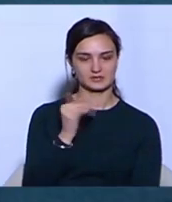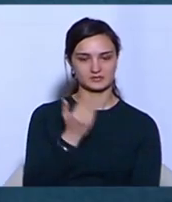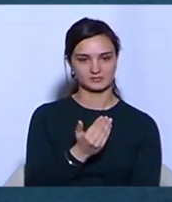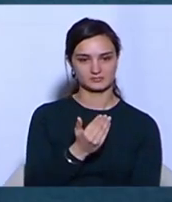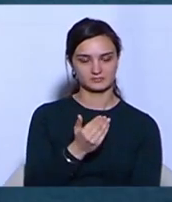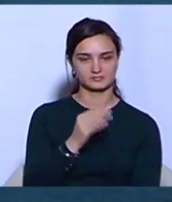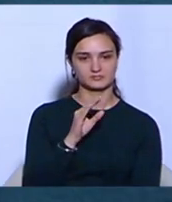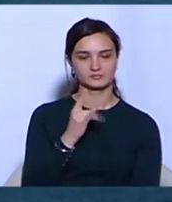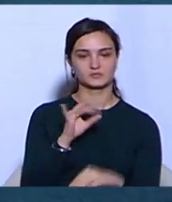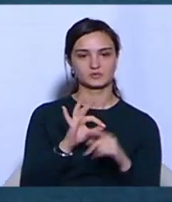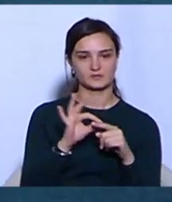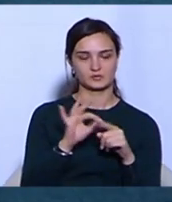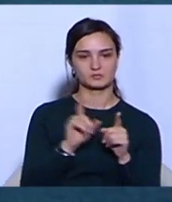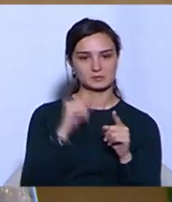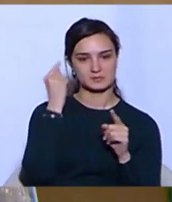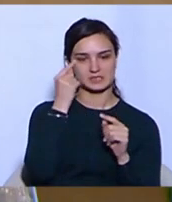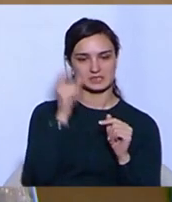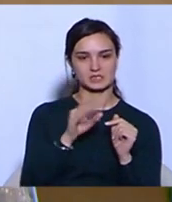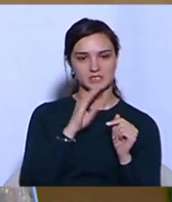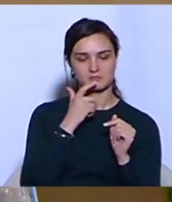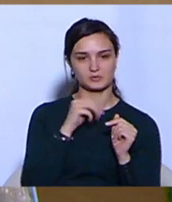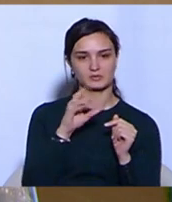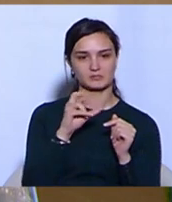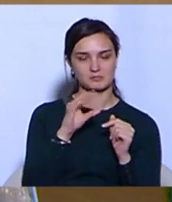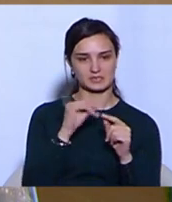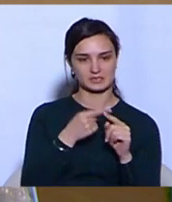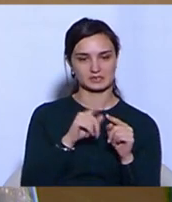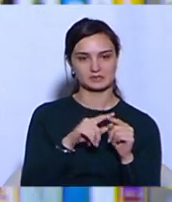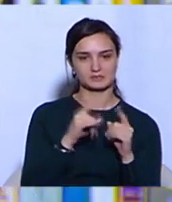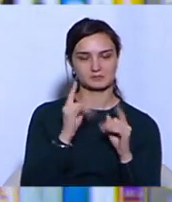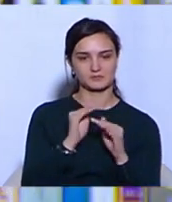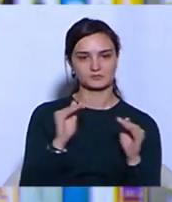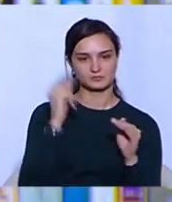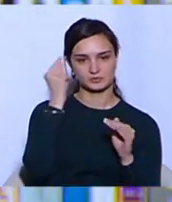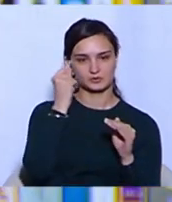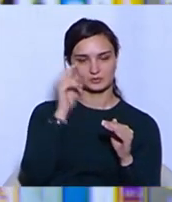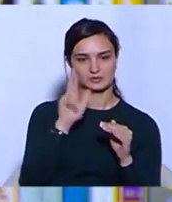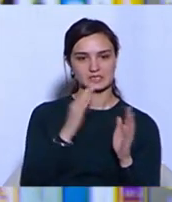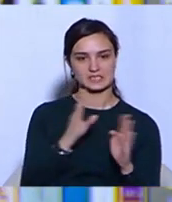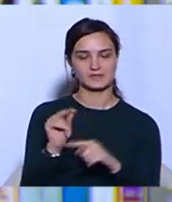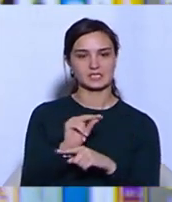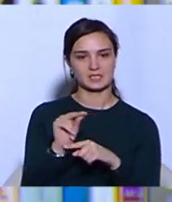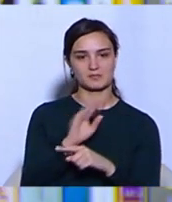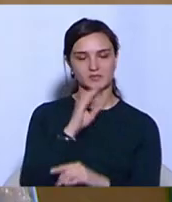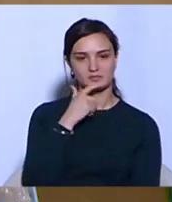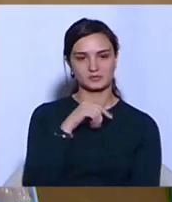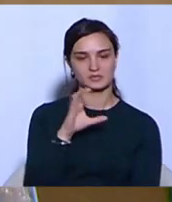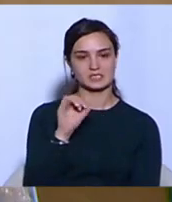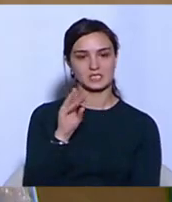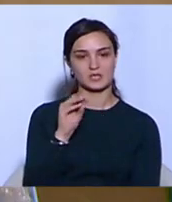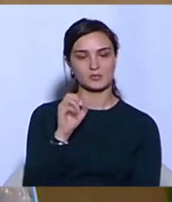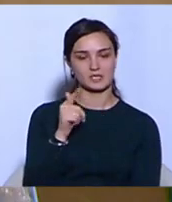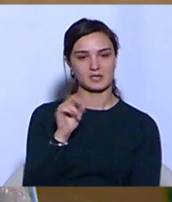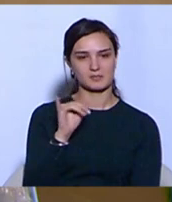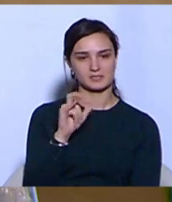ბავშვთა ნევროლოგი და ამავე დროს ბავშვთა ფსიქიატრი ქალბატონი მედეა ზერაქაშვილი, ბავშვთა ფსიქოლოგი და ქცევითი თერაპევტი ქალბატონი სალომე